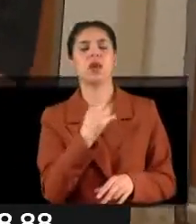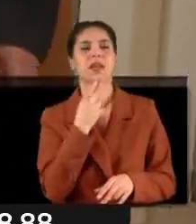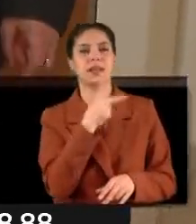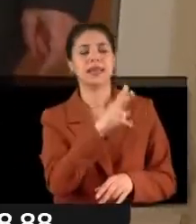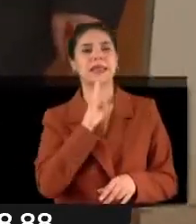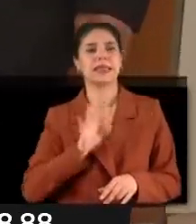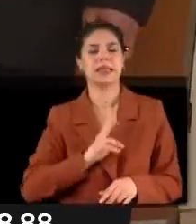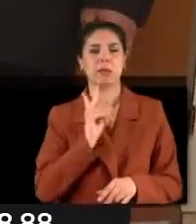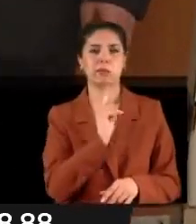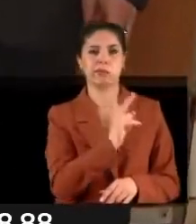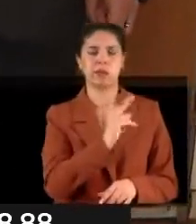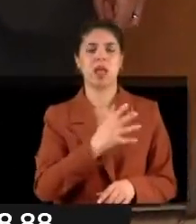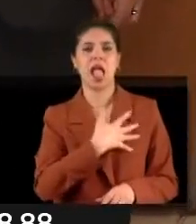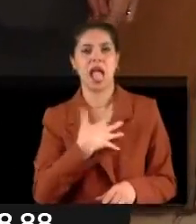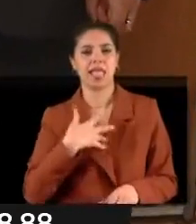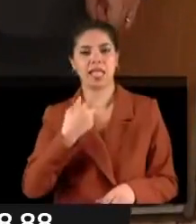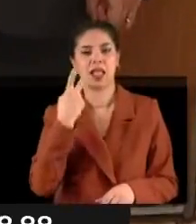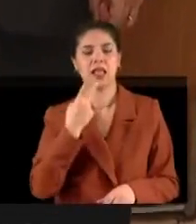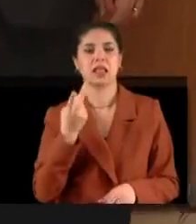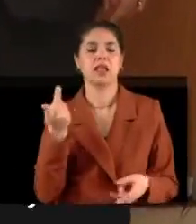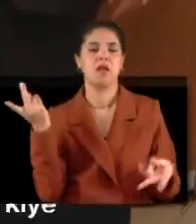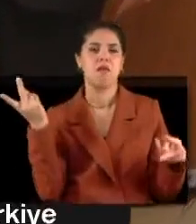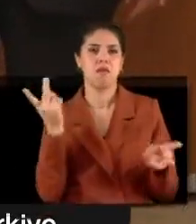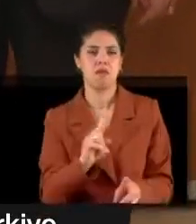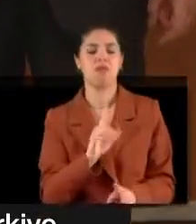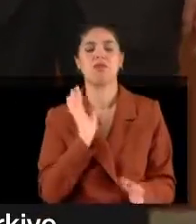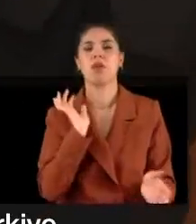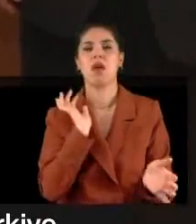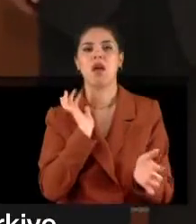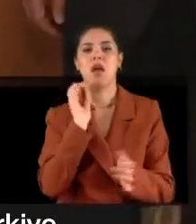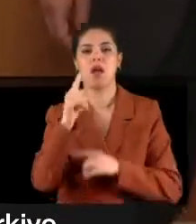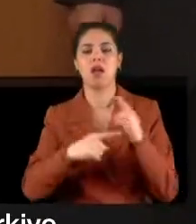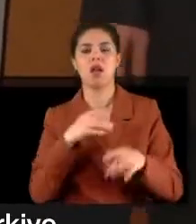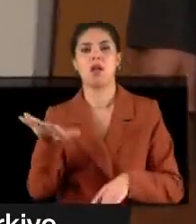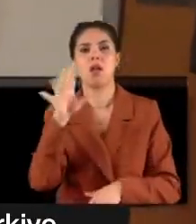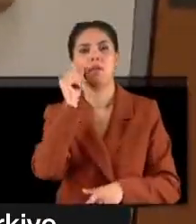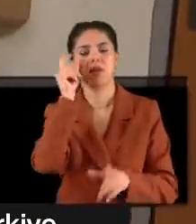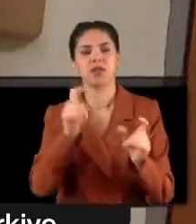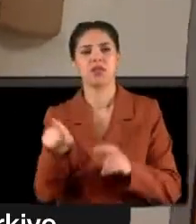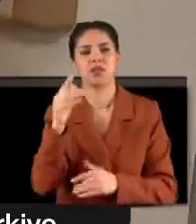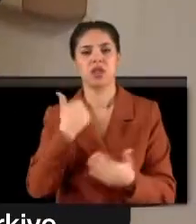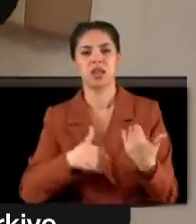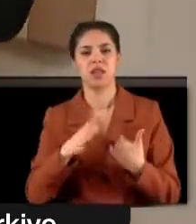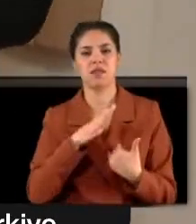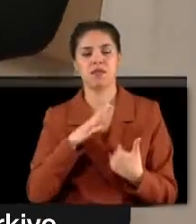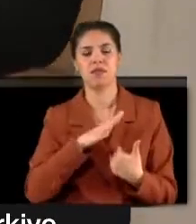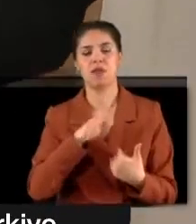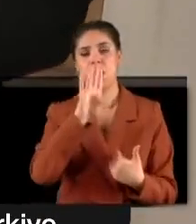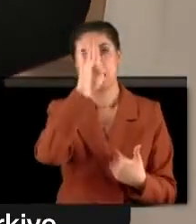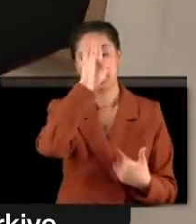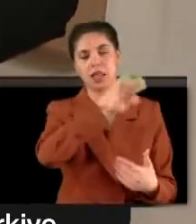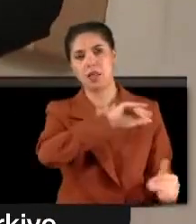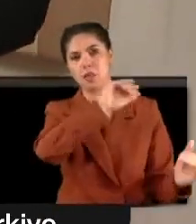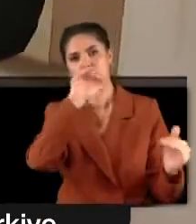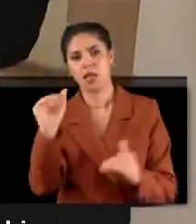enkazın altından. Annesini ve yengesini kaybetti. Birçok yakını da yaralı. O İstanbul'da, Hatay'dan, Kırıkhan'dan